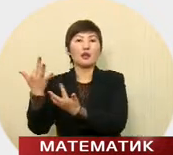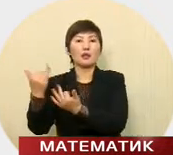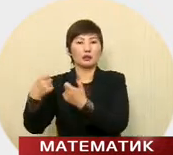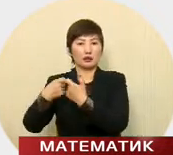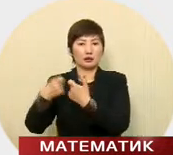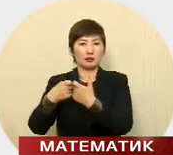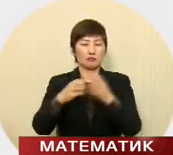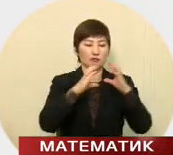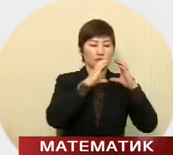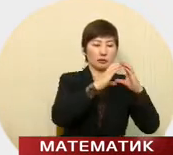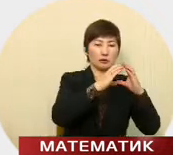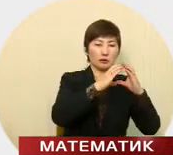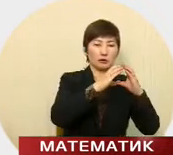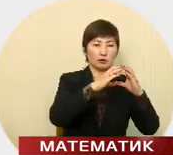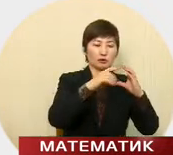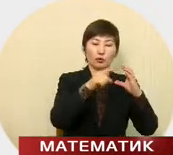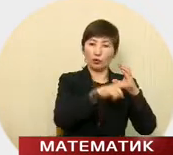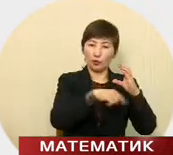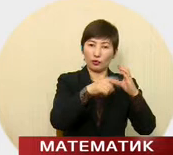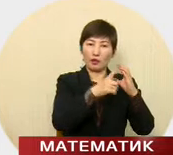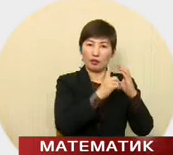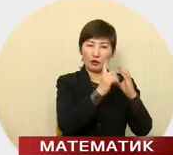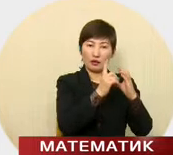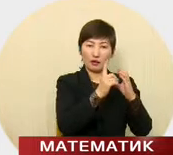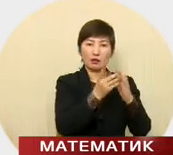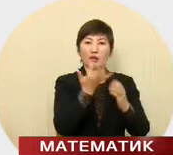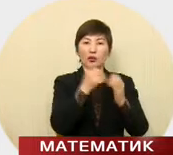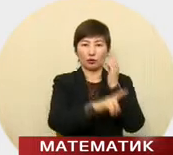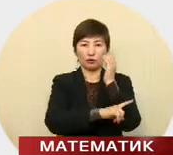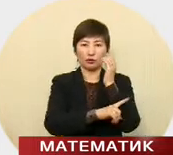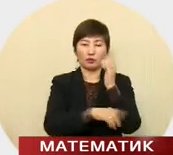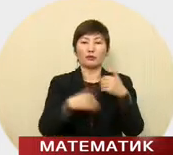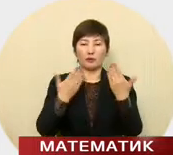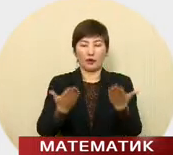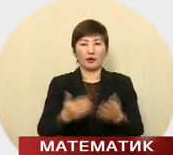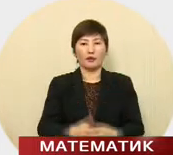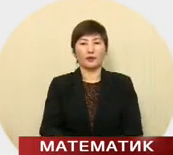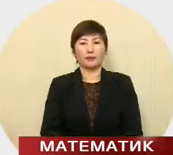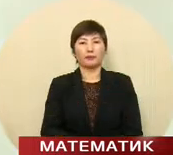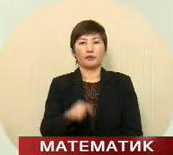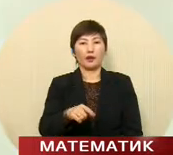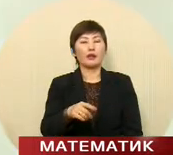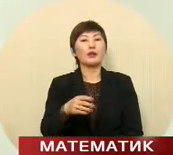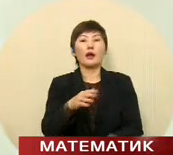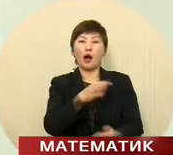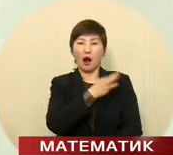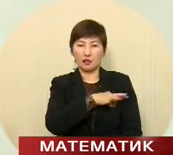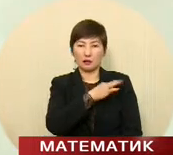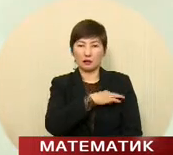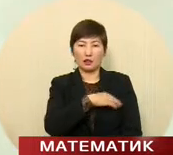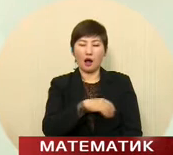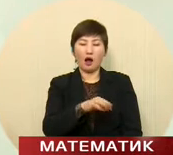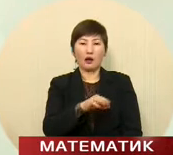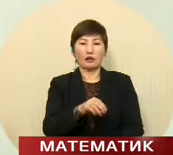дугуйн нэг хэсэгт ноогдох өдрийг илэрхийлж байна гэсэн үг. За энэ тооцоолоо ашиглаад хэлбэр дугуй